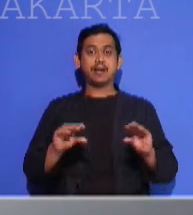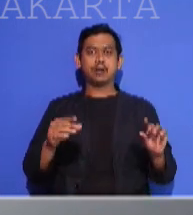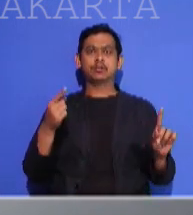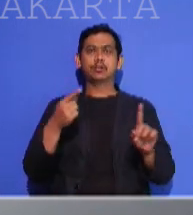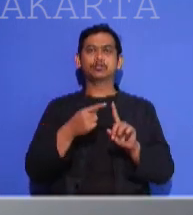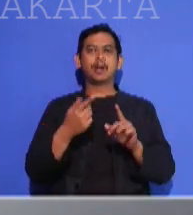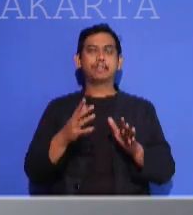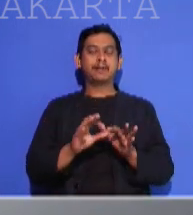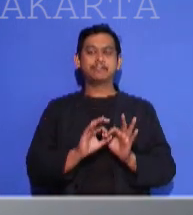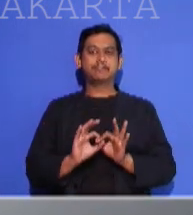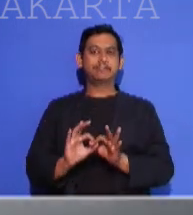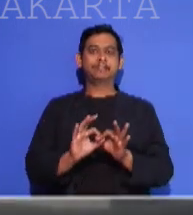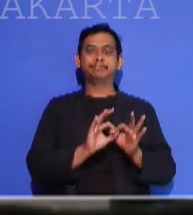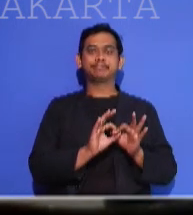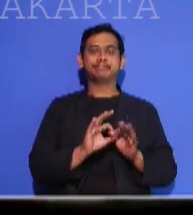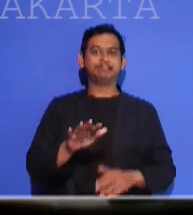kawasan indo